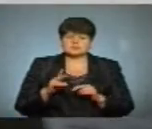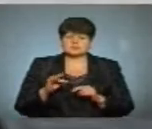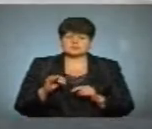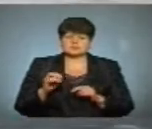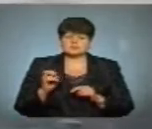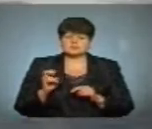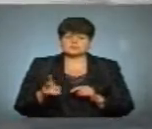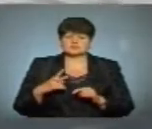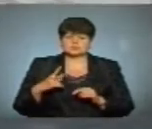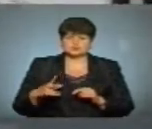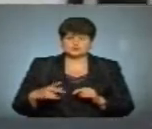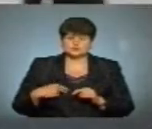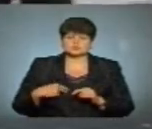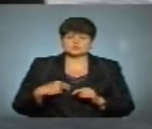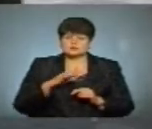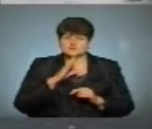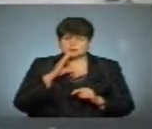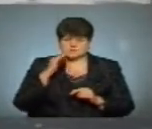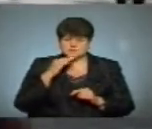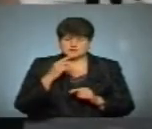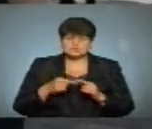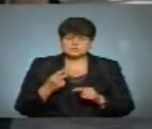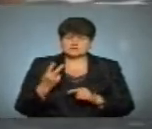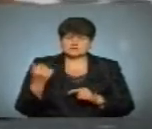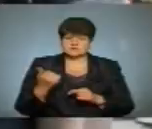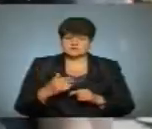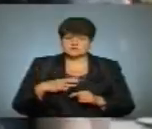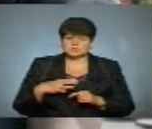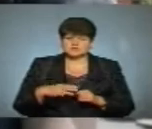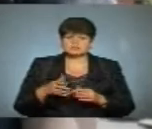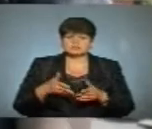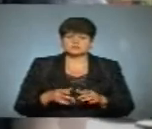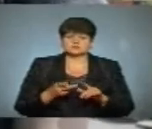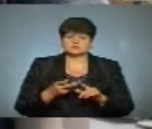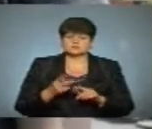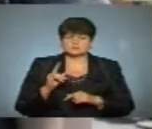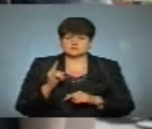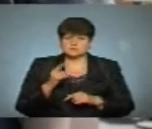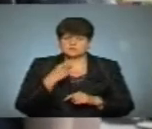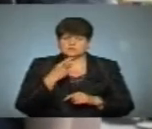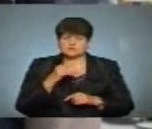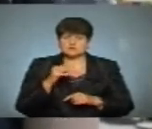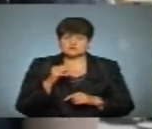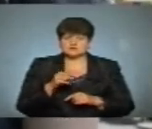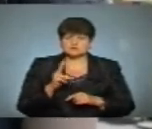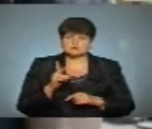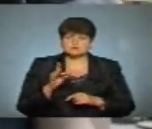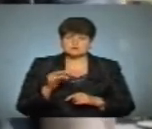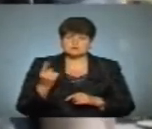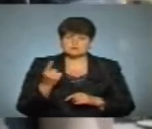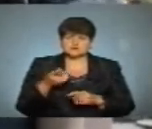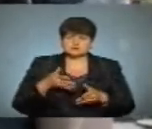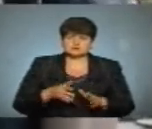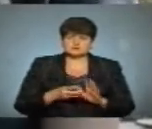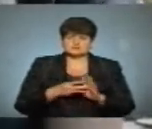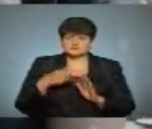та донька Тоня. Через два тижні очікують на народження другої дитини. За словами Тетяни Киричук, перші пологи 8 років